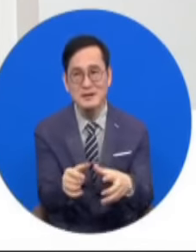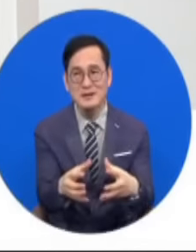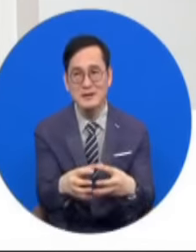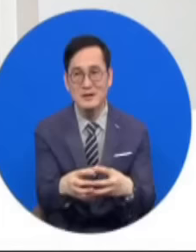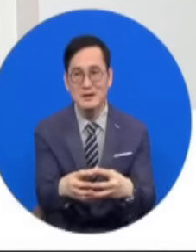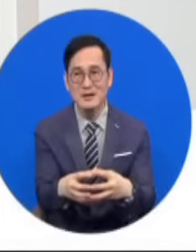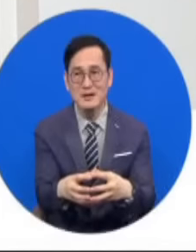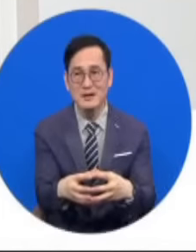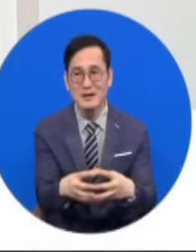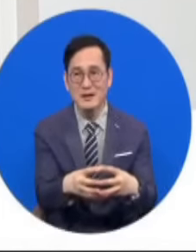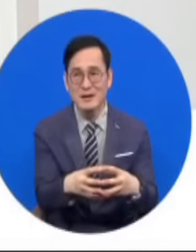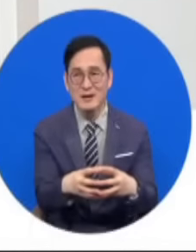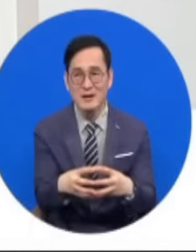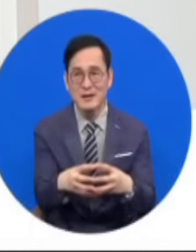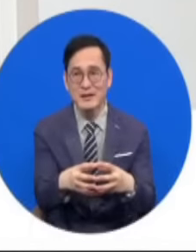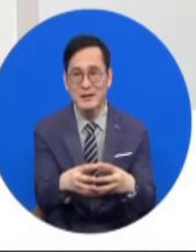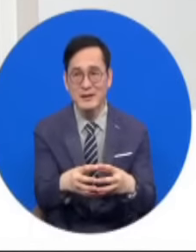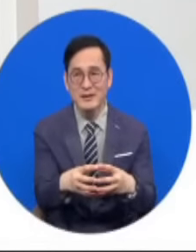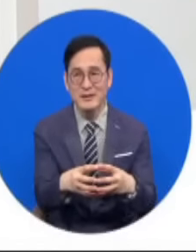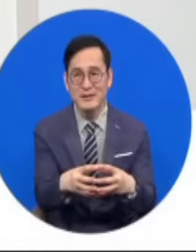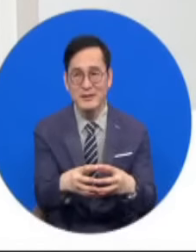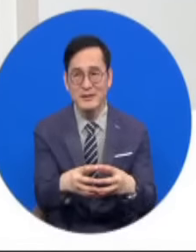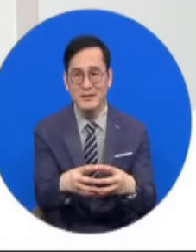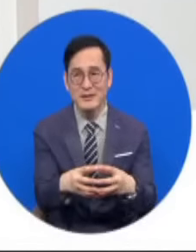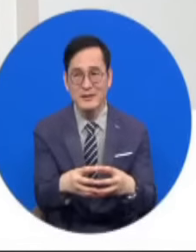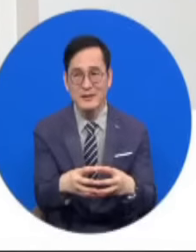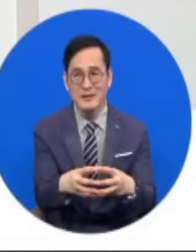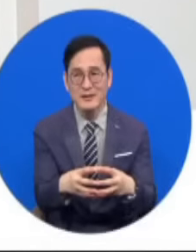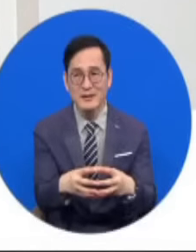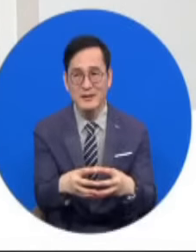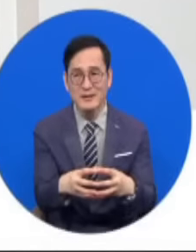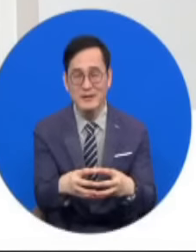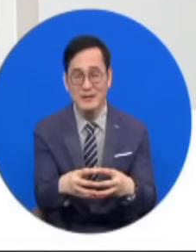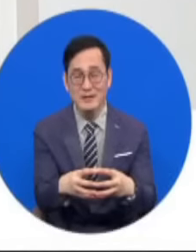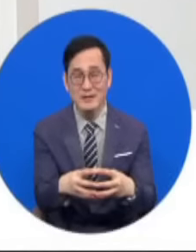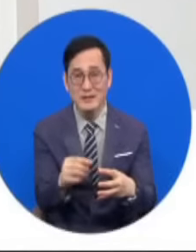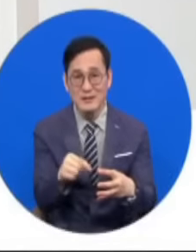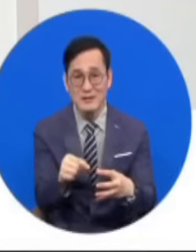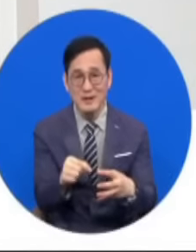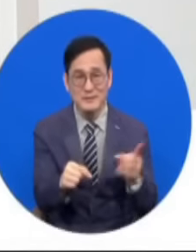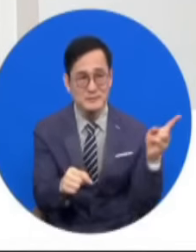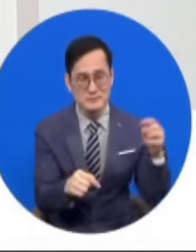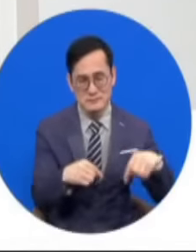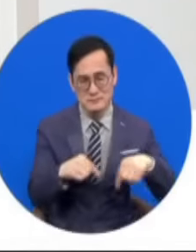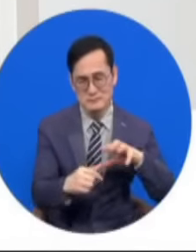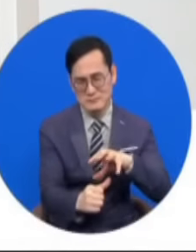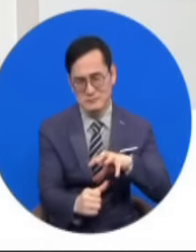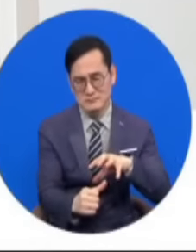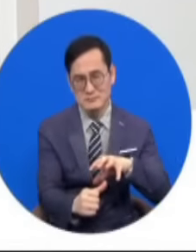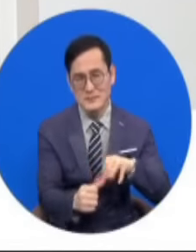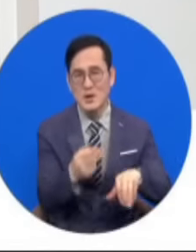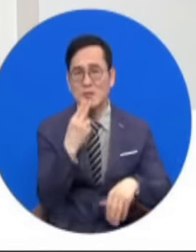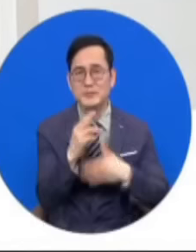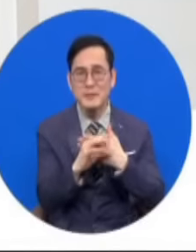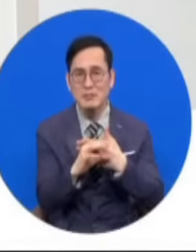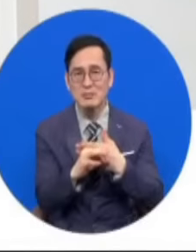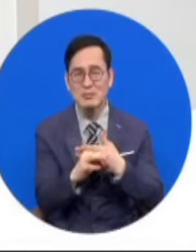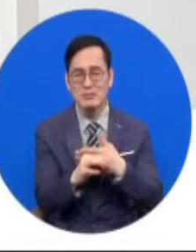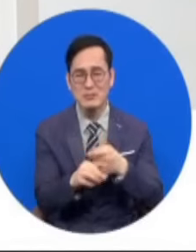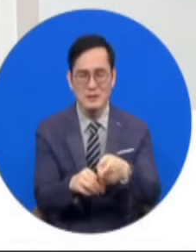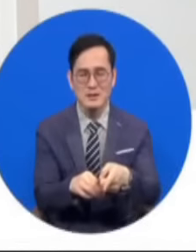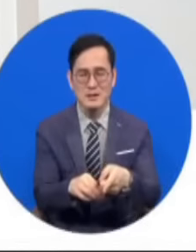이재명이 될 것이다라고 추하게 얘기 했었거든요 수박은 이재명 대표가 될 수도 있다 마지막 수박은 그렇게 되겠죠 지금 어떻게 됐습니까 그 국회의장 선거 과정에서